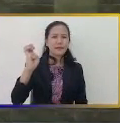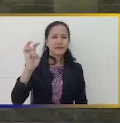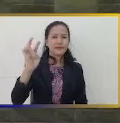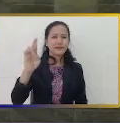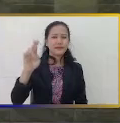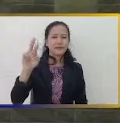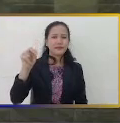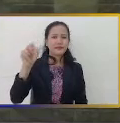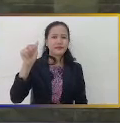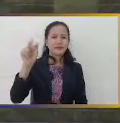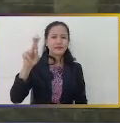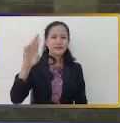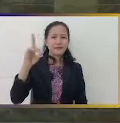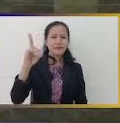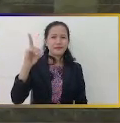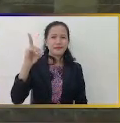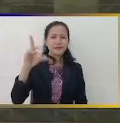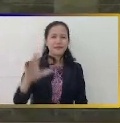It's good to be back.